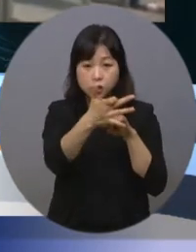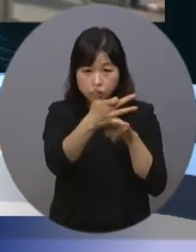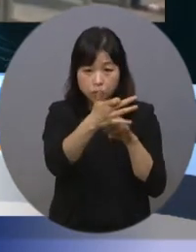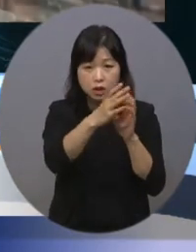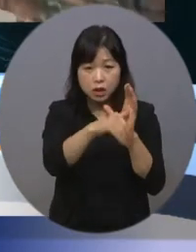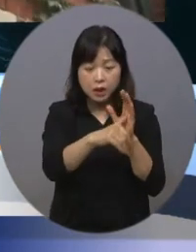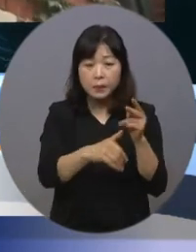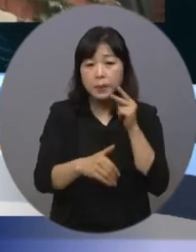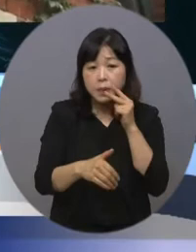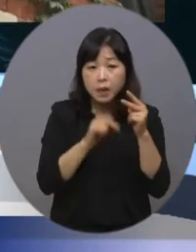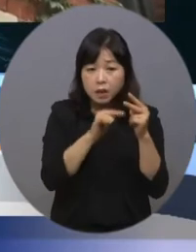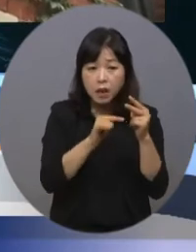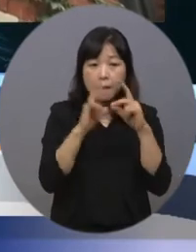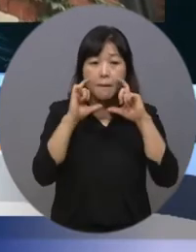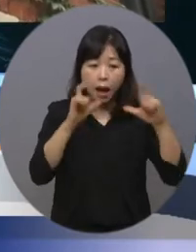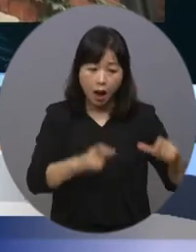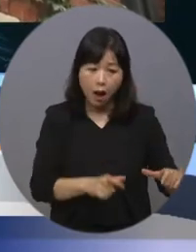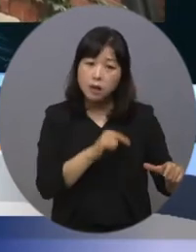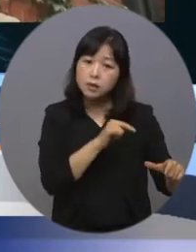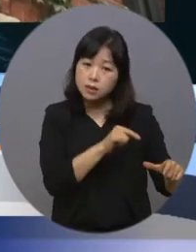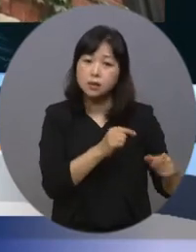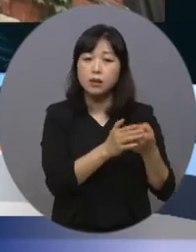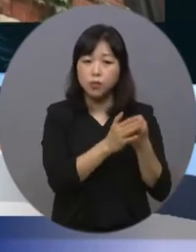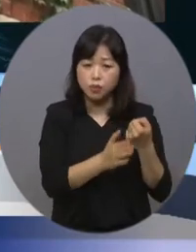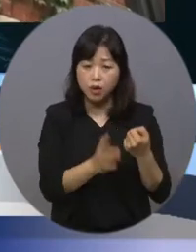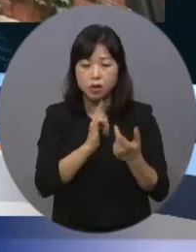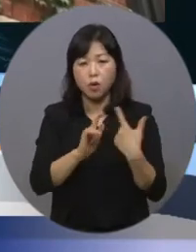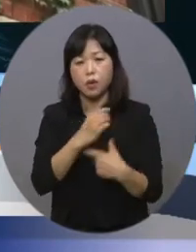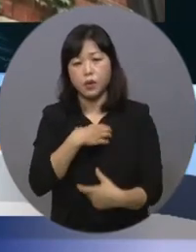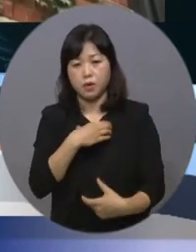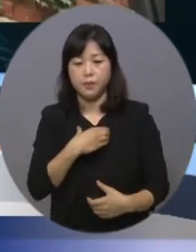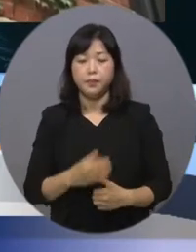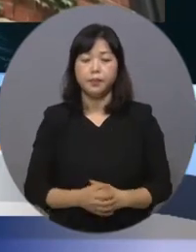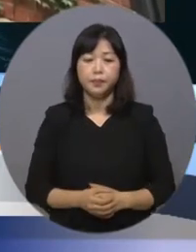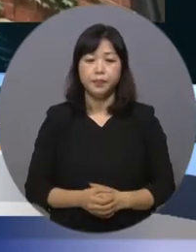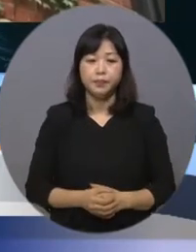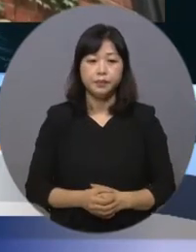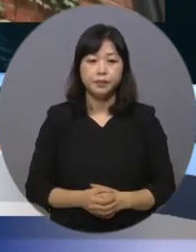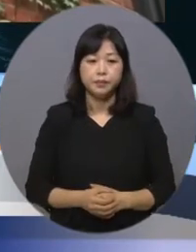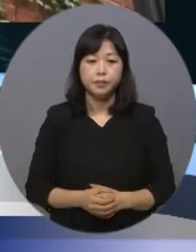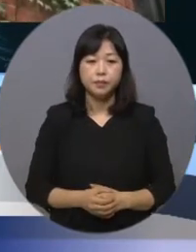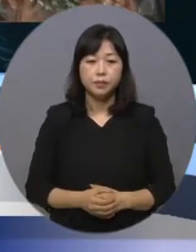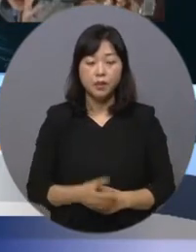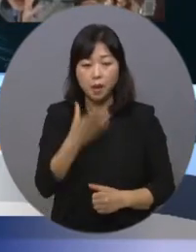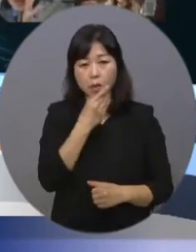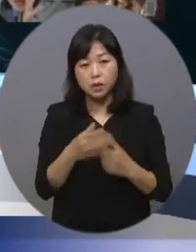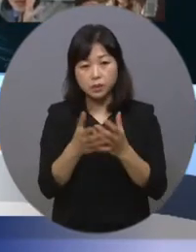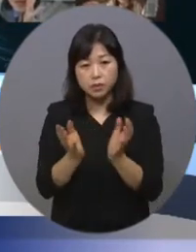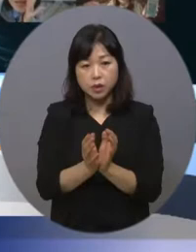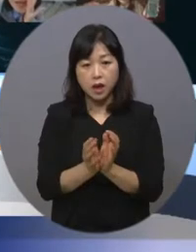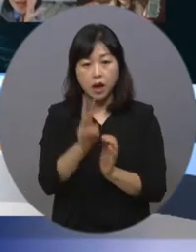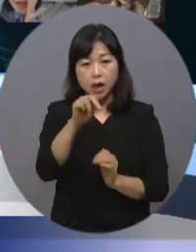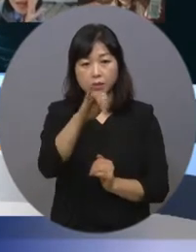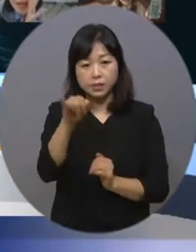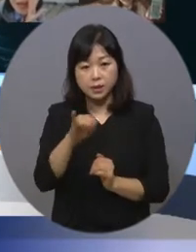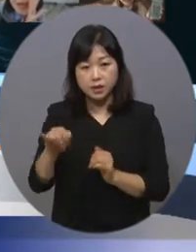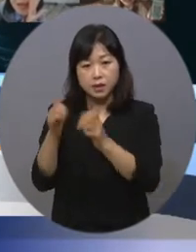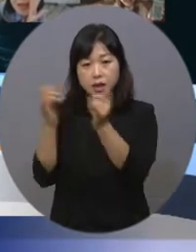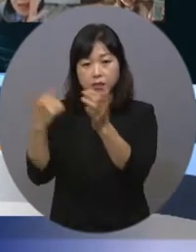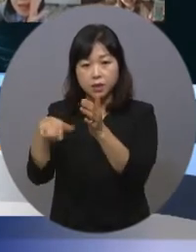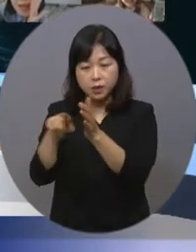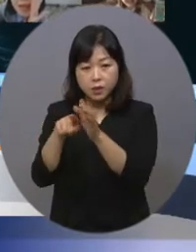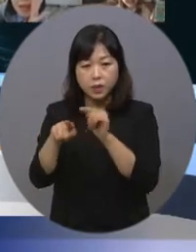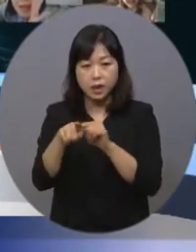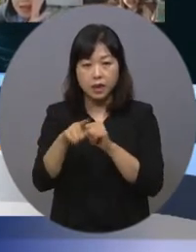상황에서 흡연은 마스크를 벗을 수밖에 없기 때문에 더욱 위험한데요. 이에 따라 복지부가 MZ세대를 위한 금연